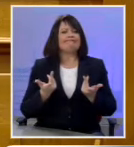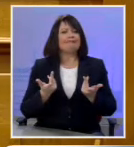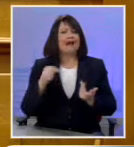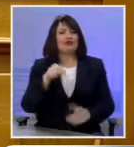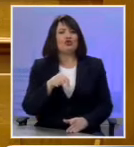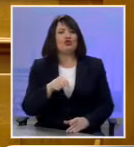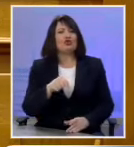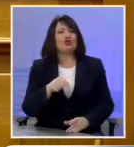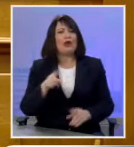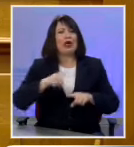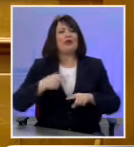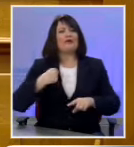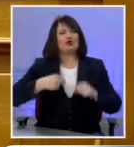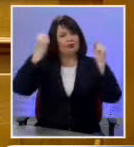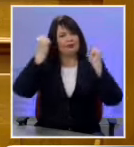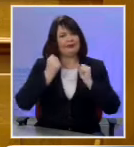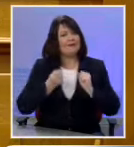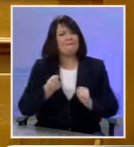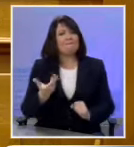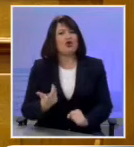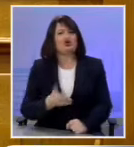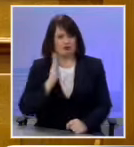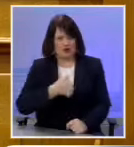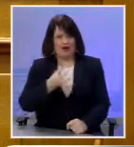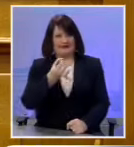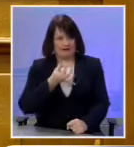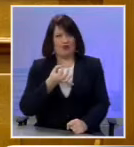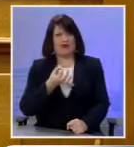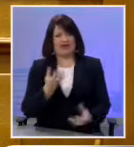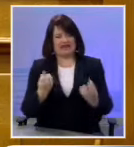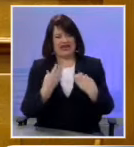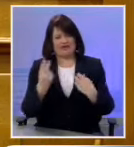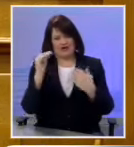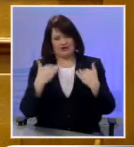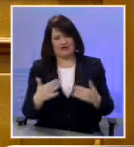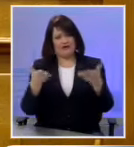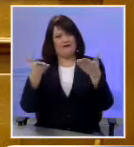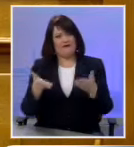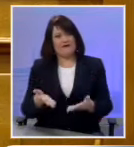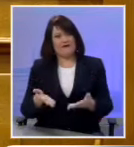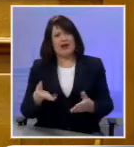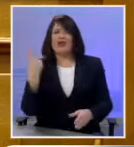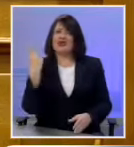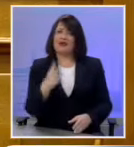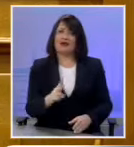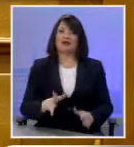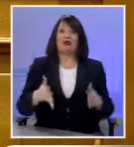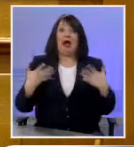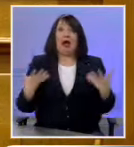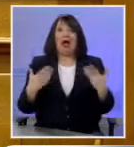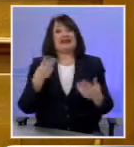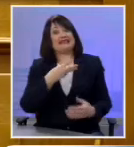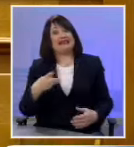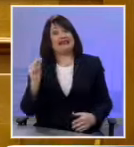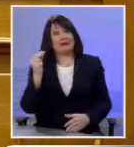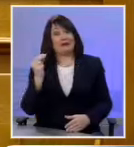αυτό το ελληνικό δημόσιο? Μήπως μπορείτε να ενημερώσετε τη Βουλή των Ελλήνων και τους δικούς σας ενθουσιώδεις συναδέλφους,